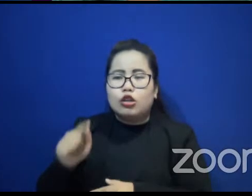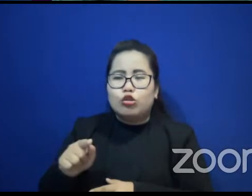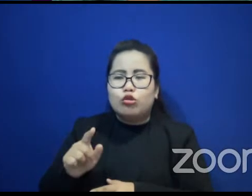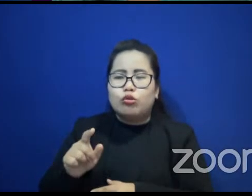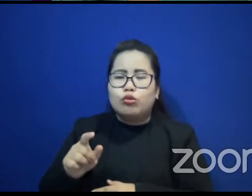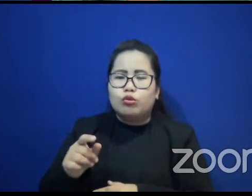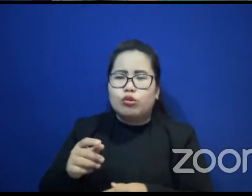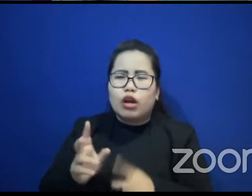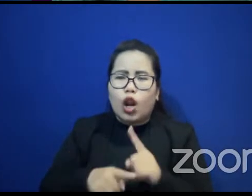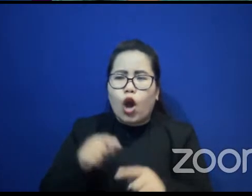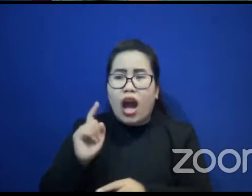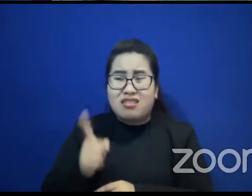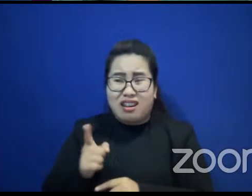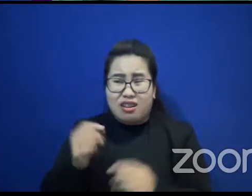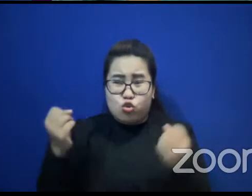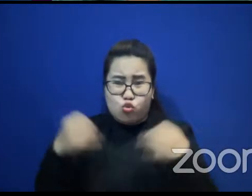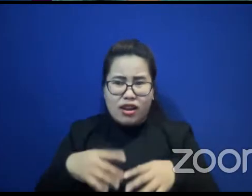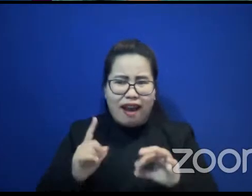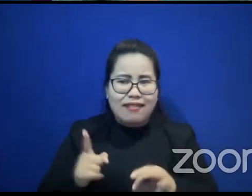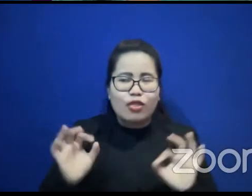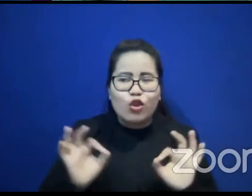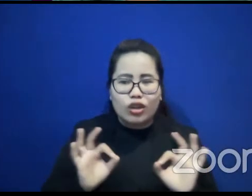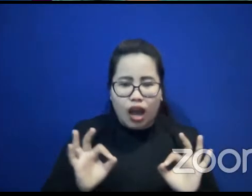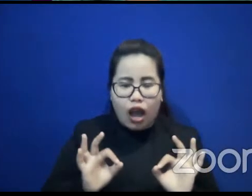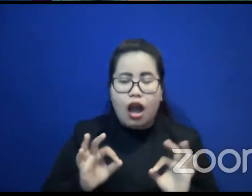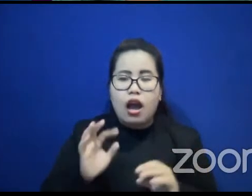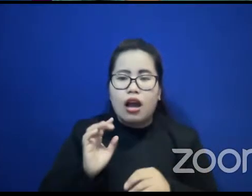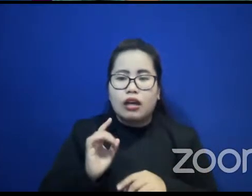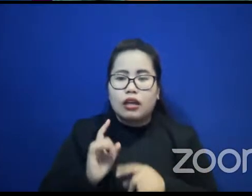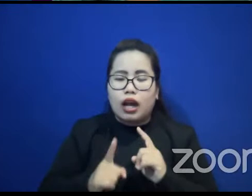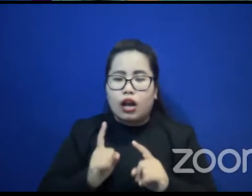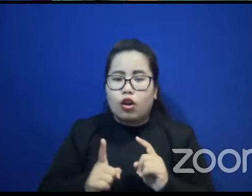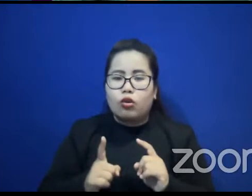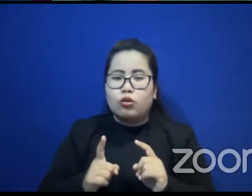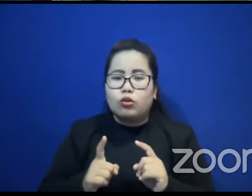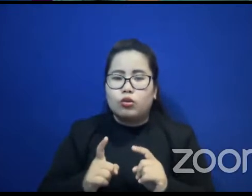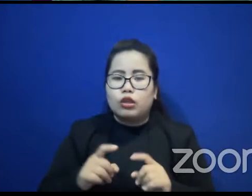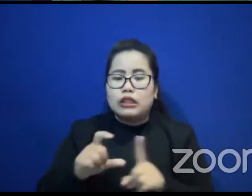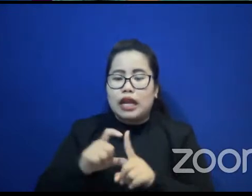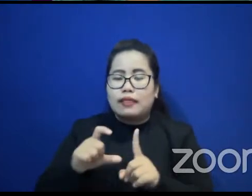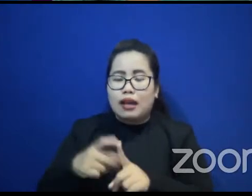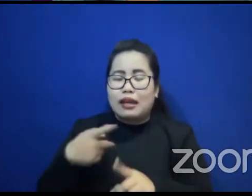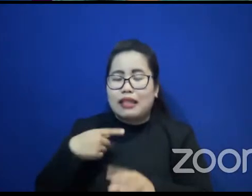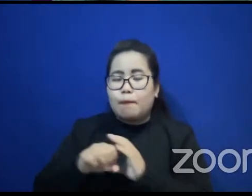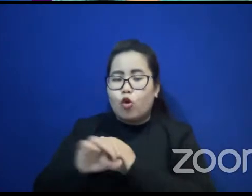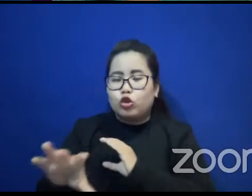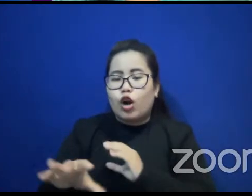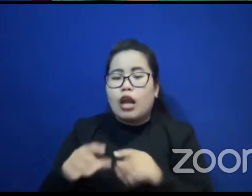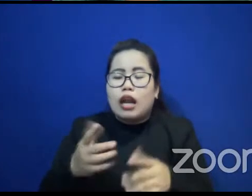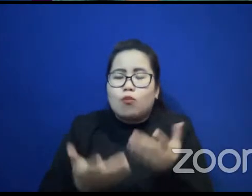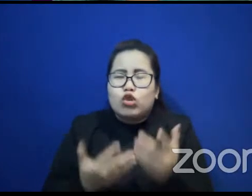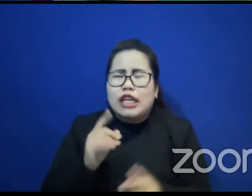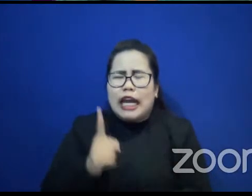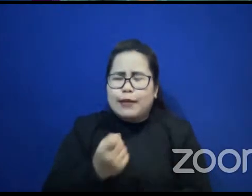Apakah ada kerugian atau enggak nih sebenarnya ketika beribadah kita bocor dalam beberapa hal mungkin bisa gitu kok bisa kartu kredit